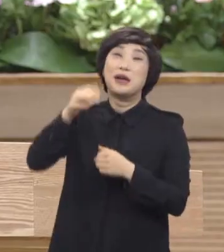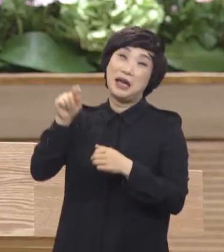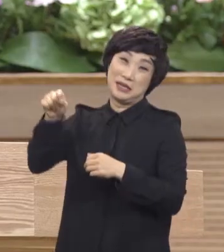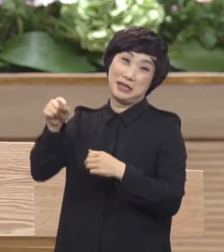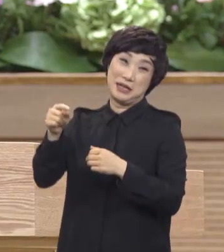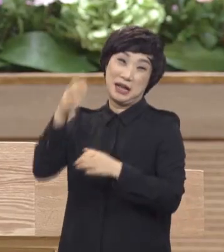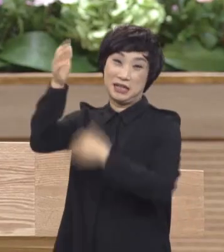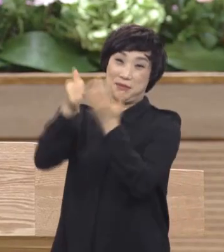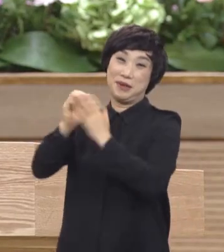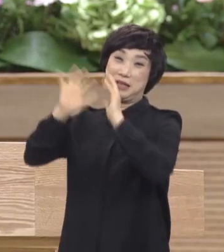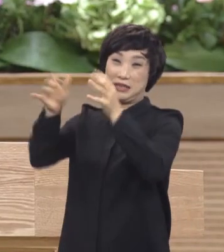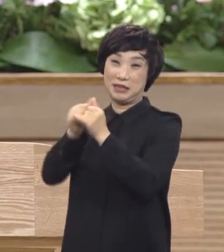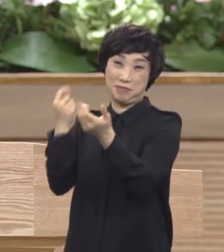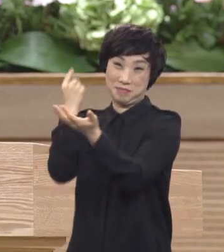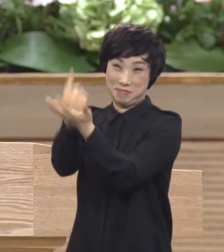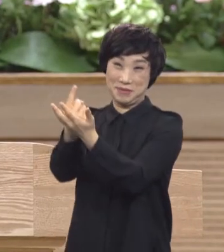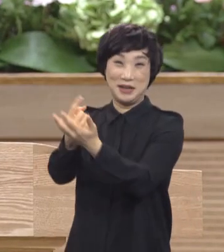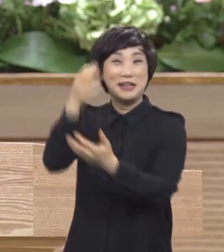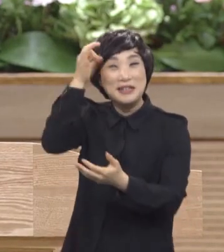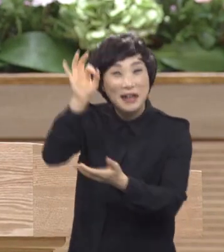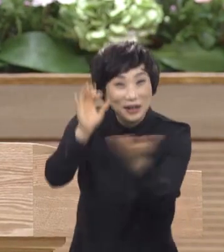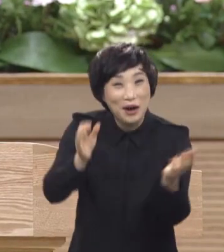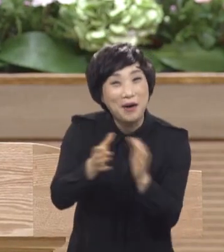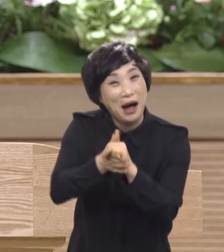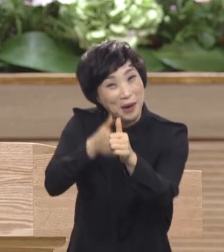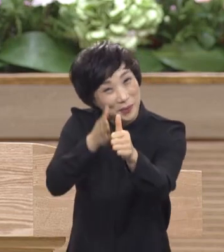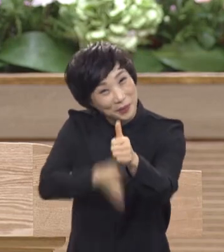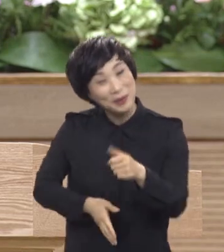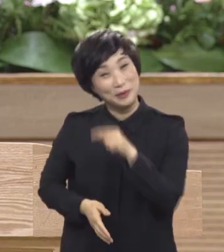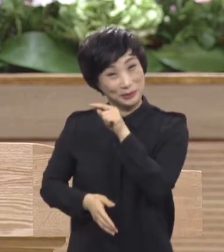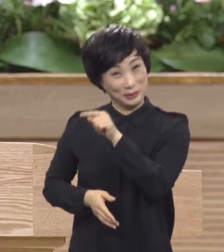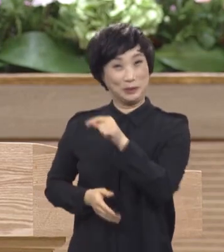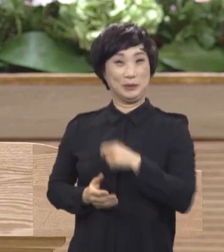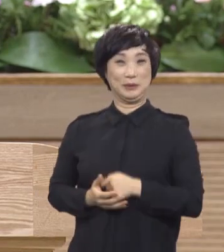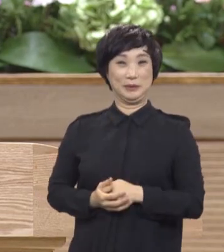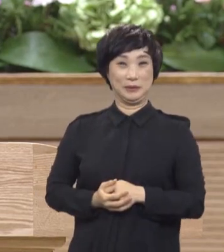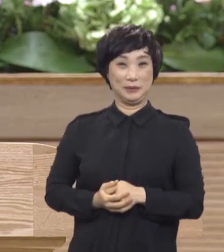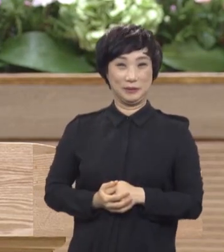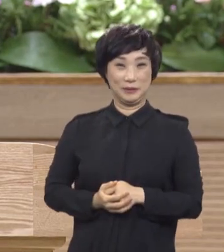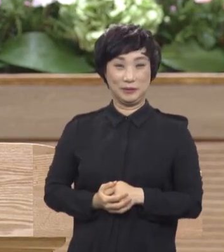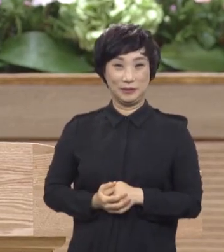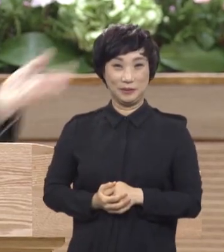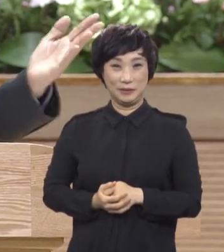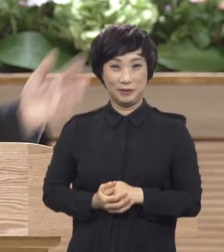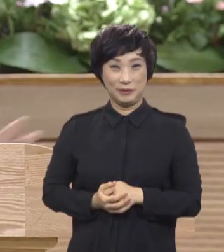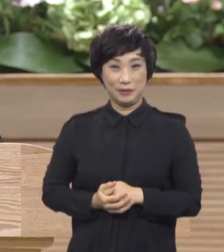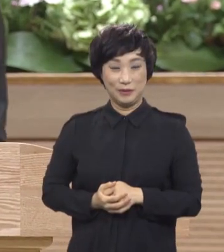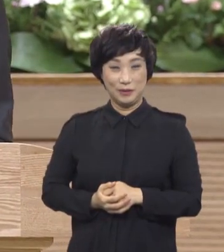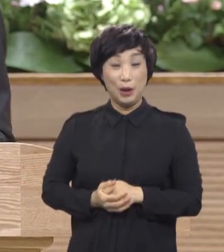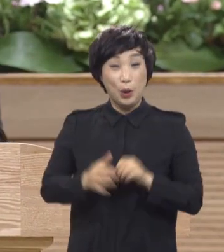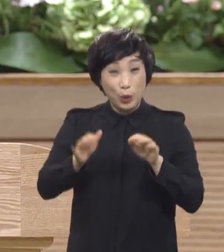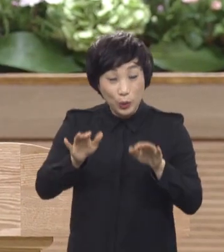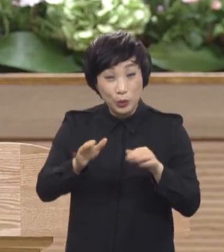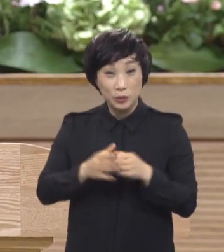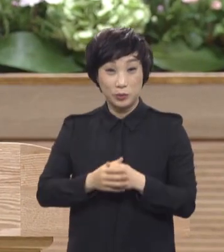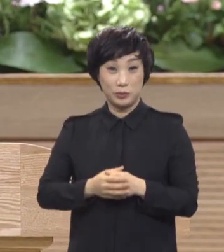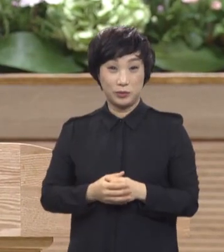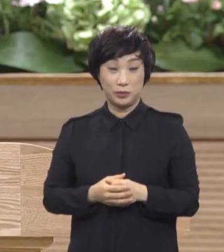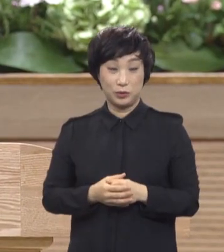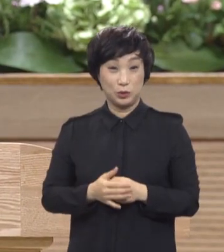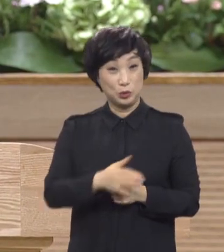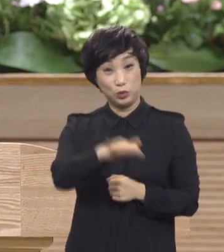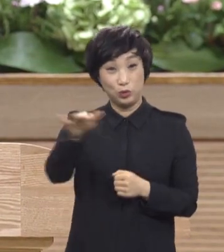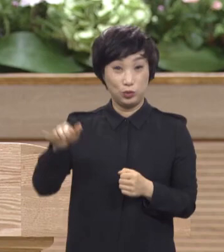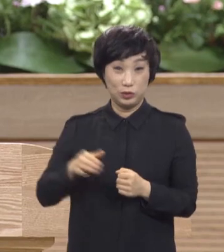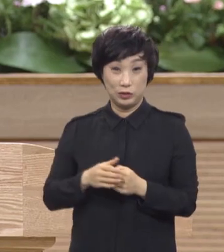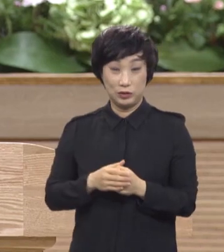멤버임을 인정하시면 아멘합시다 그렇다 그 말이에요 그렇다면 우리는